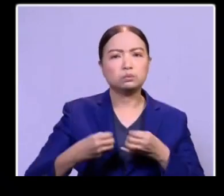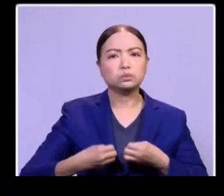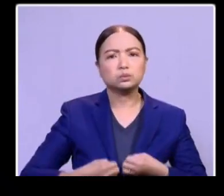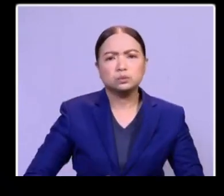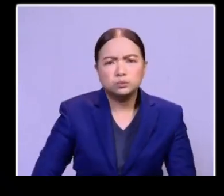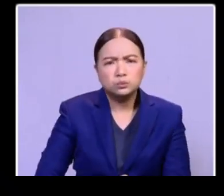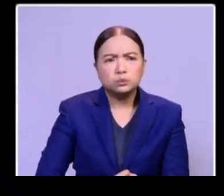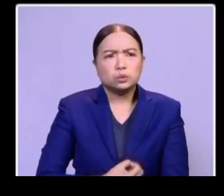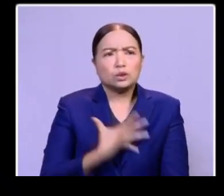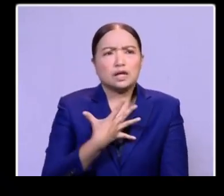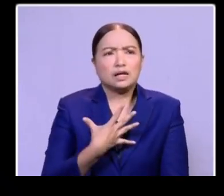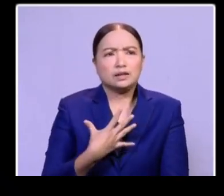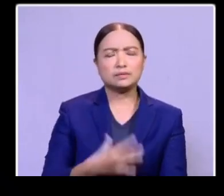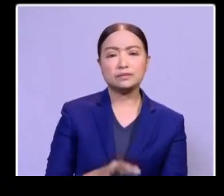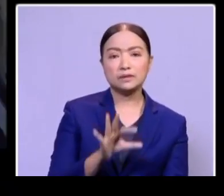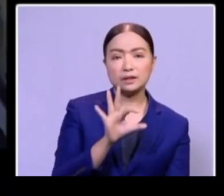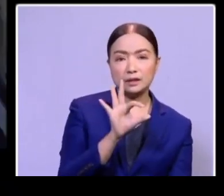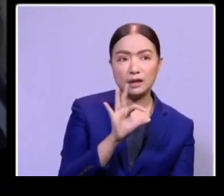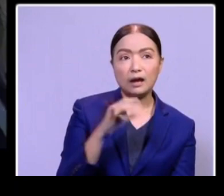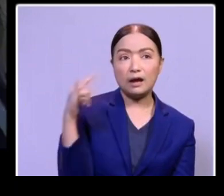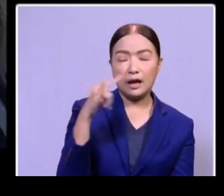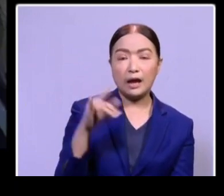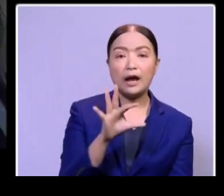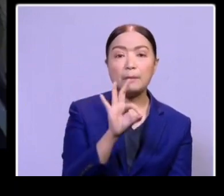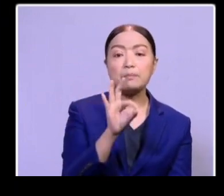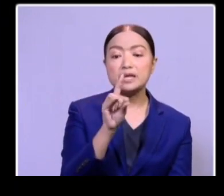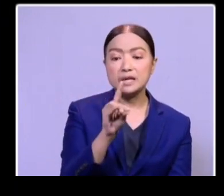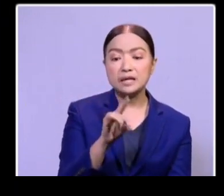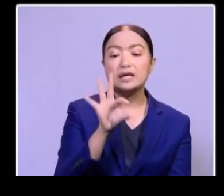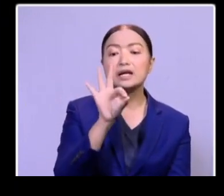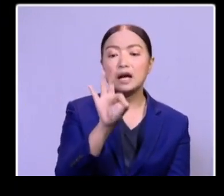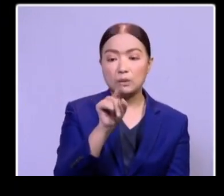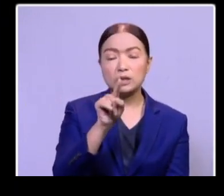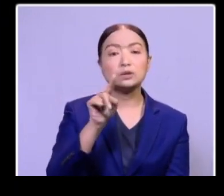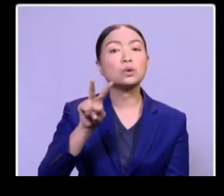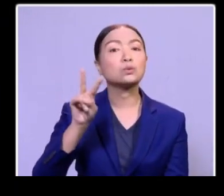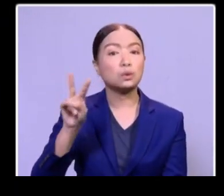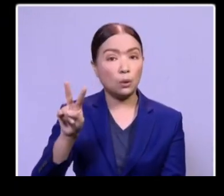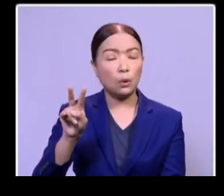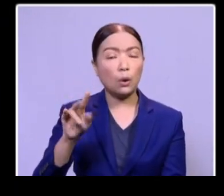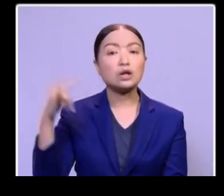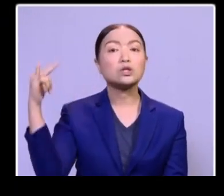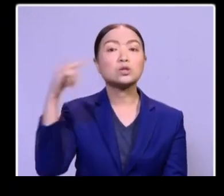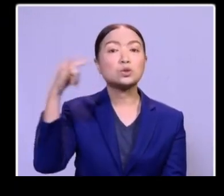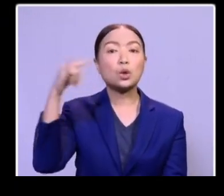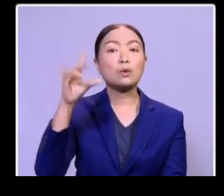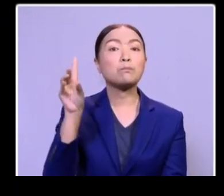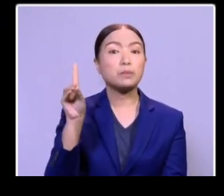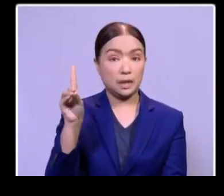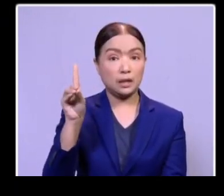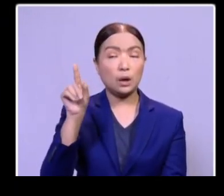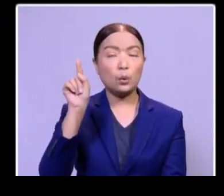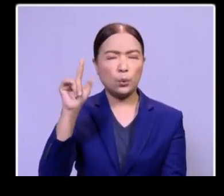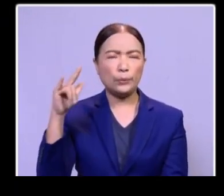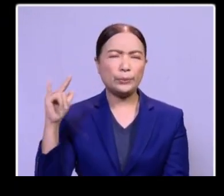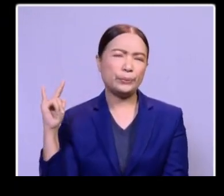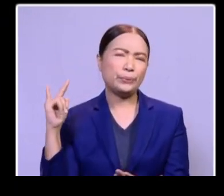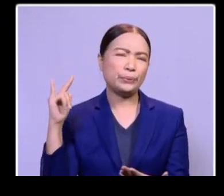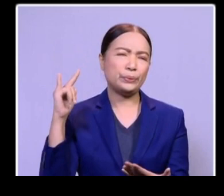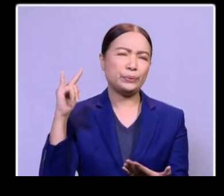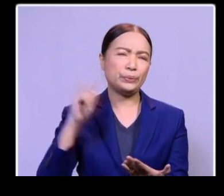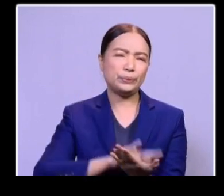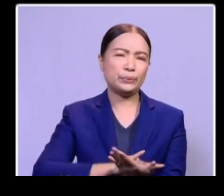ฟลท์ FD9122ที่บินมาจากดอนเมืองจะมายังท่าอากาศยานน่านนครเป็นไฟลท์ช่ว